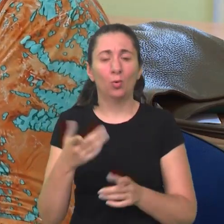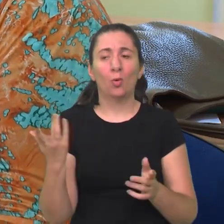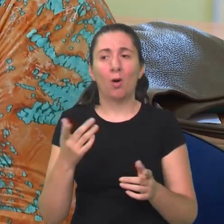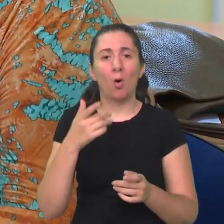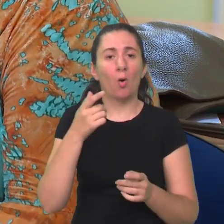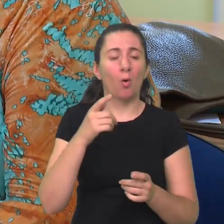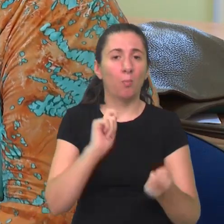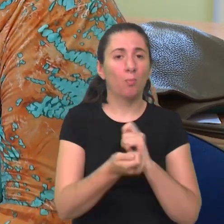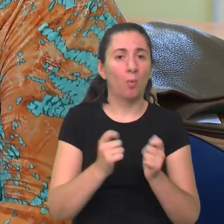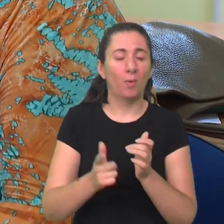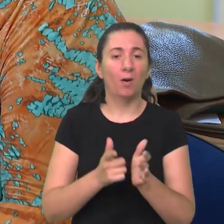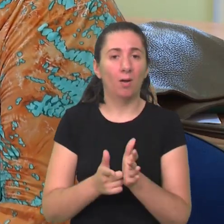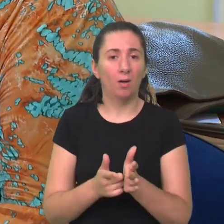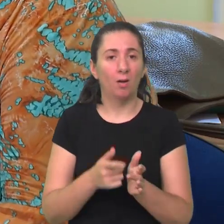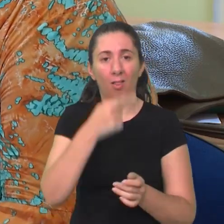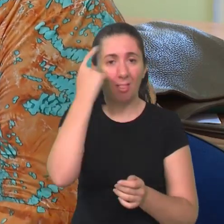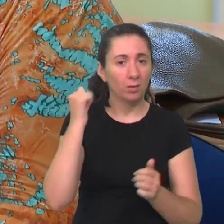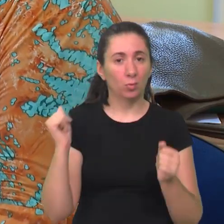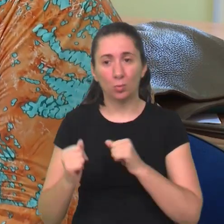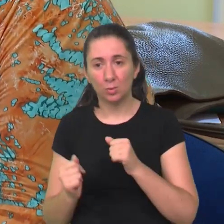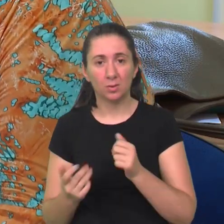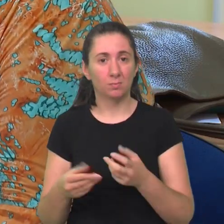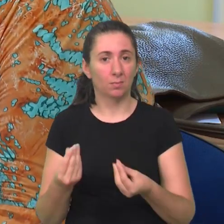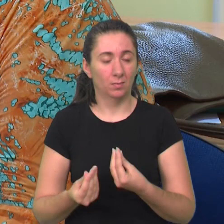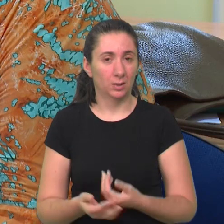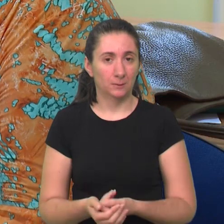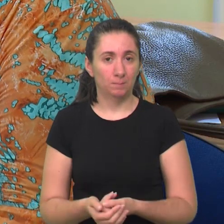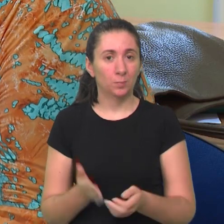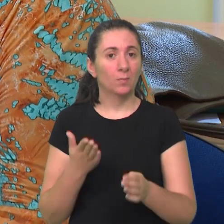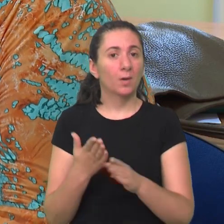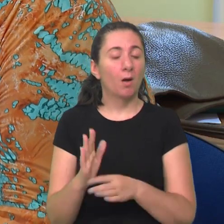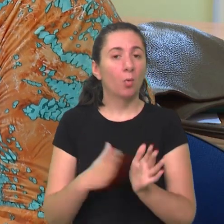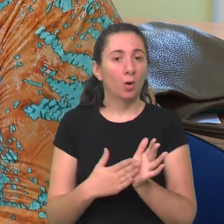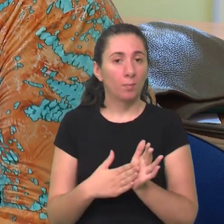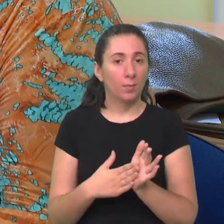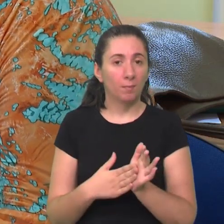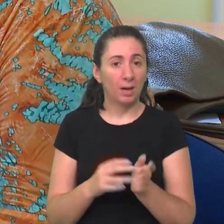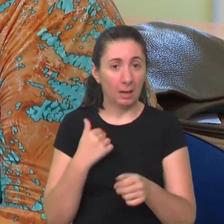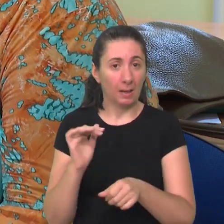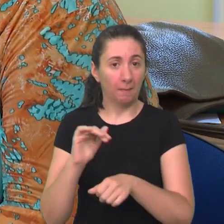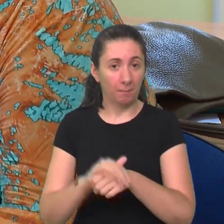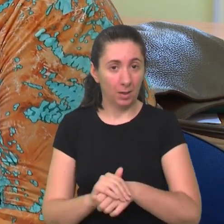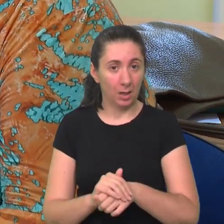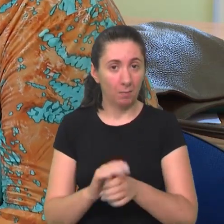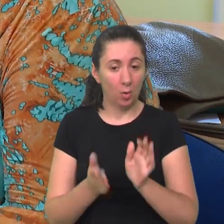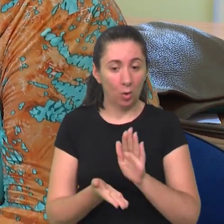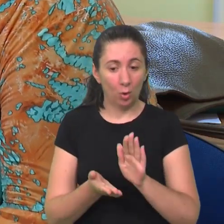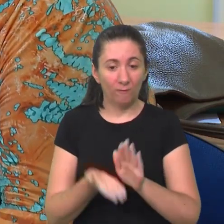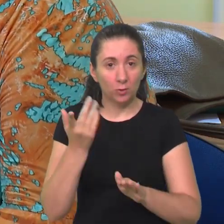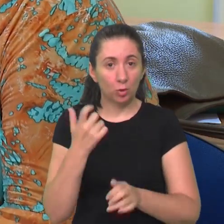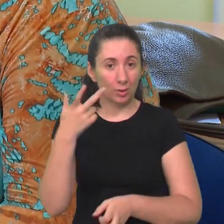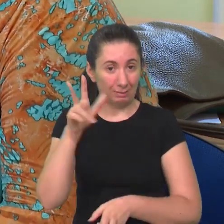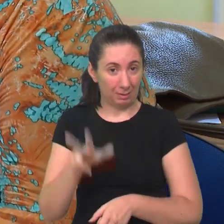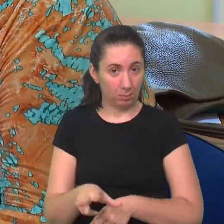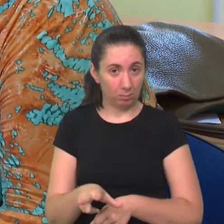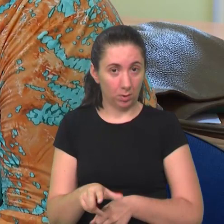sezonsko ispadanje kose, a ako je to primijećeno i traje duže od